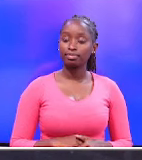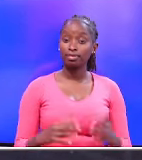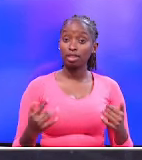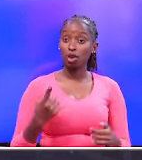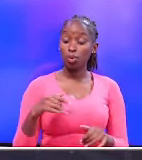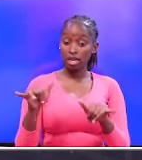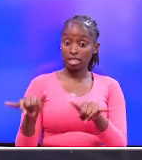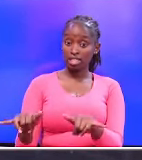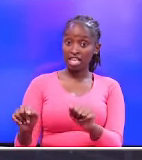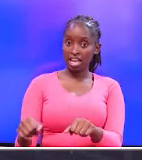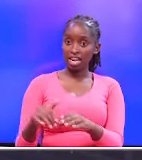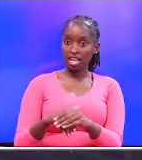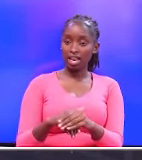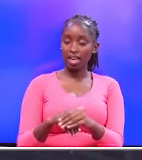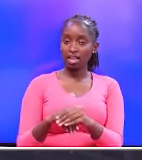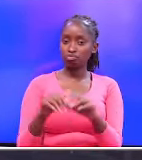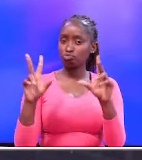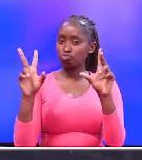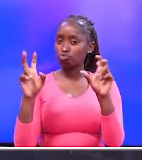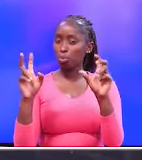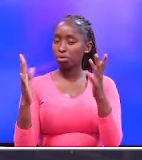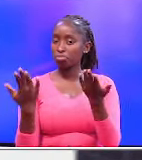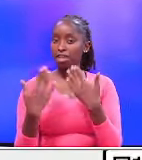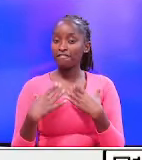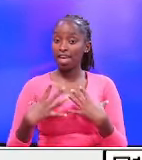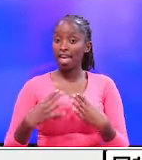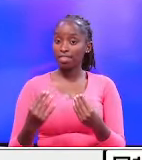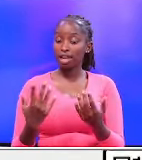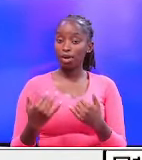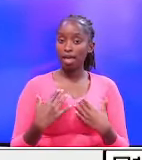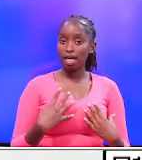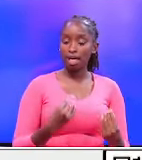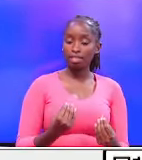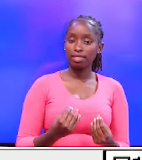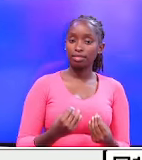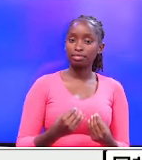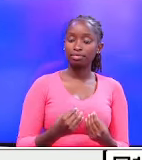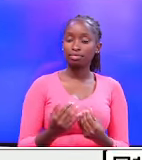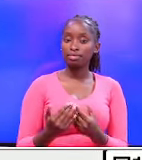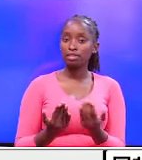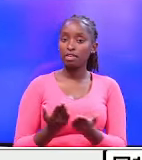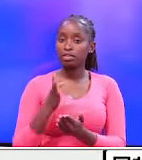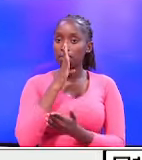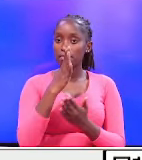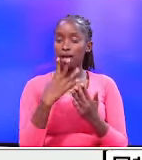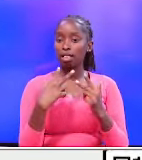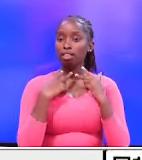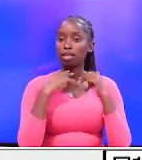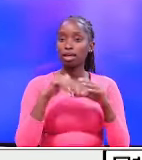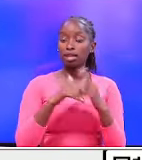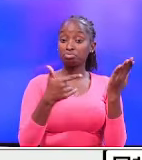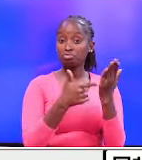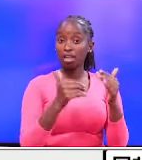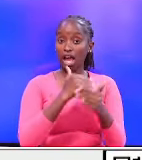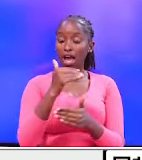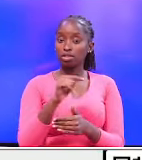Tusalie katika masuala ya afya. Huduma za afya kwenye kaunti ya Taita Taveta zimelemazwa baada ya madaktari na wahudumu wa